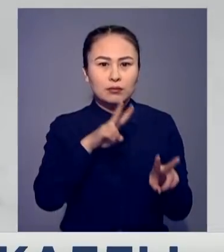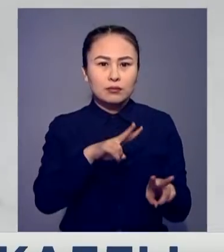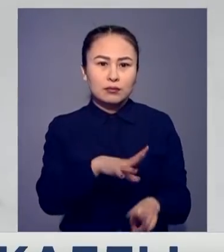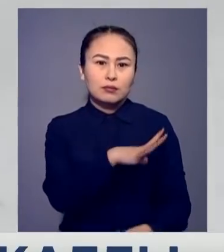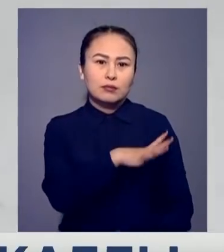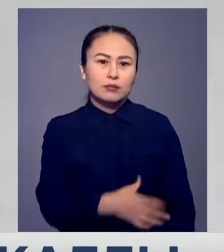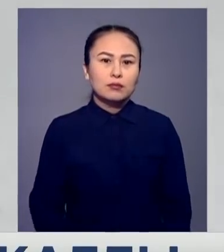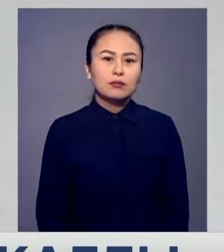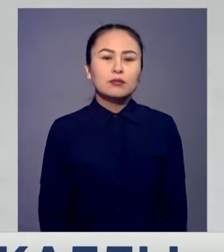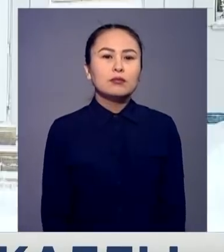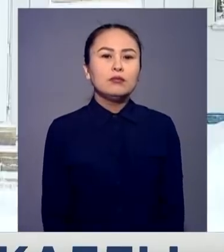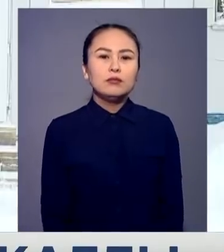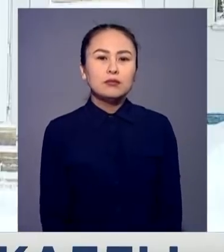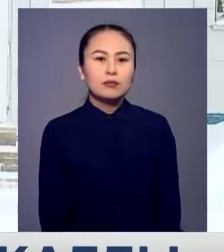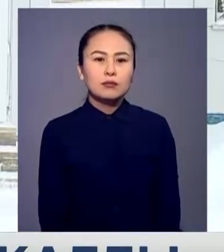болды.